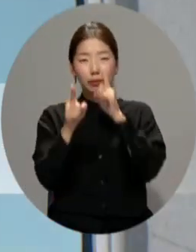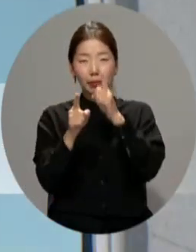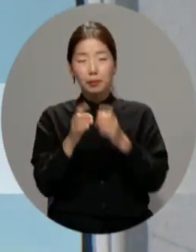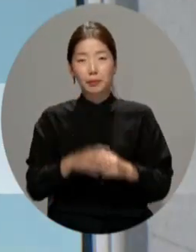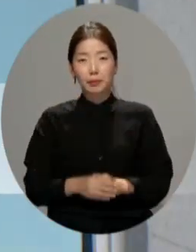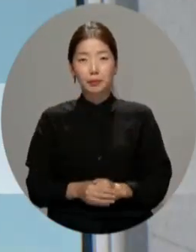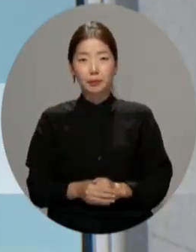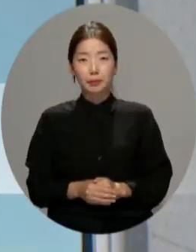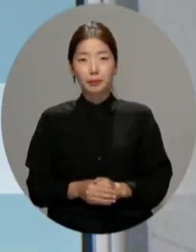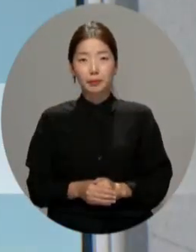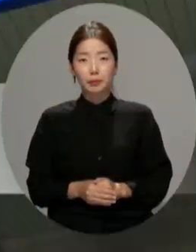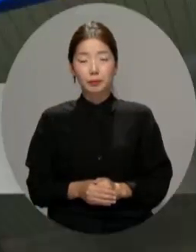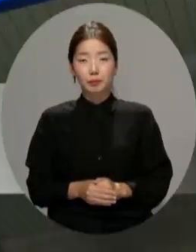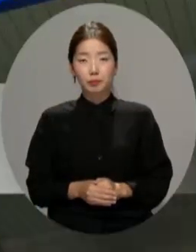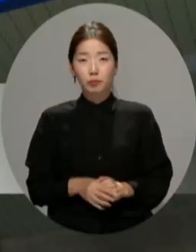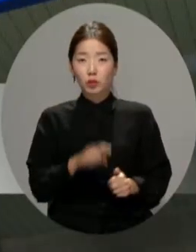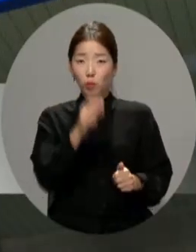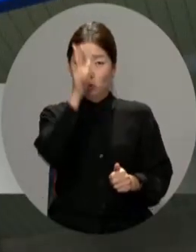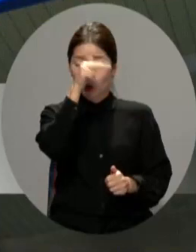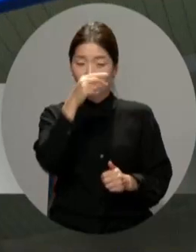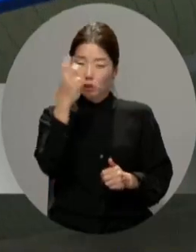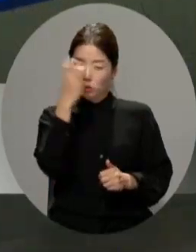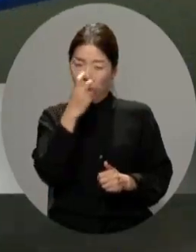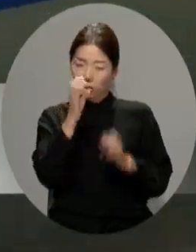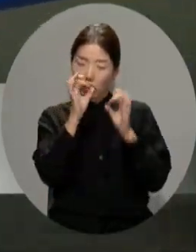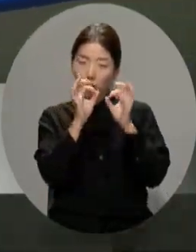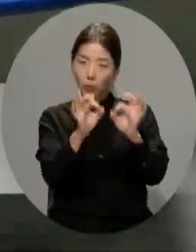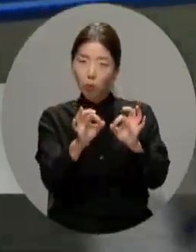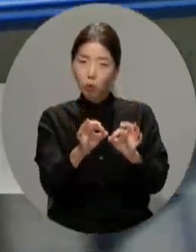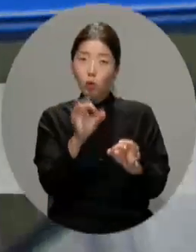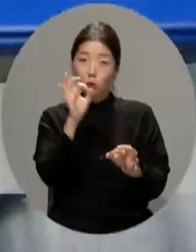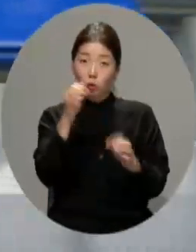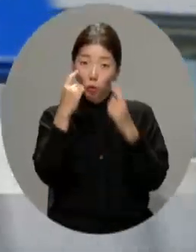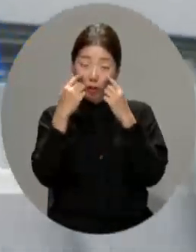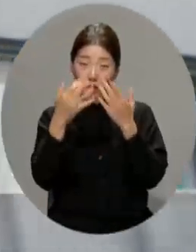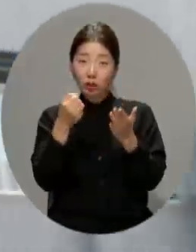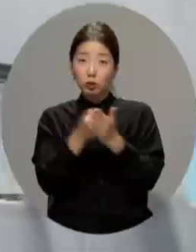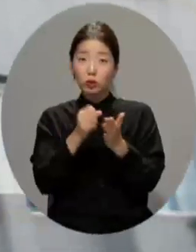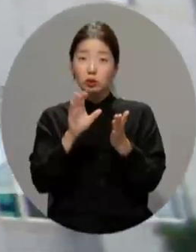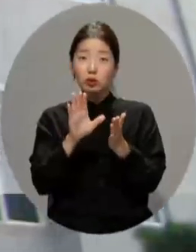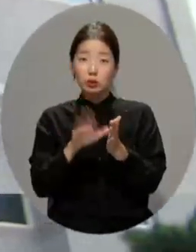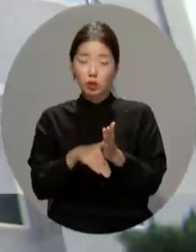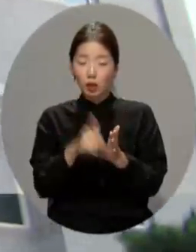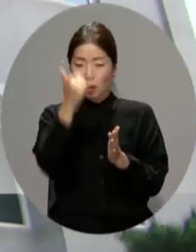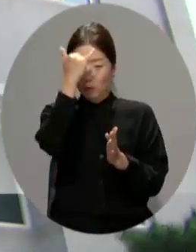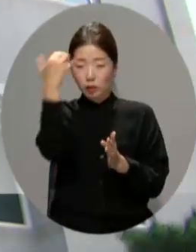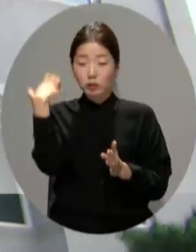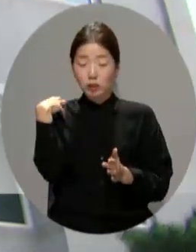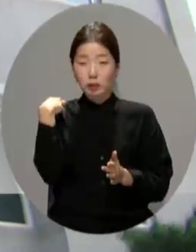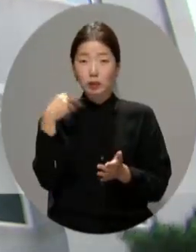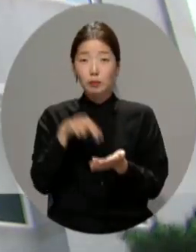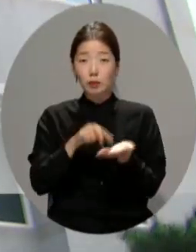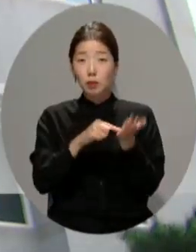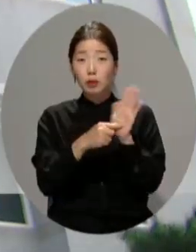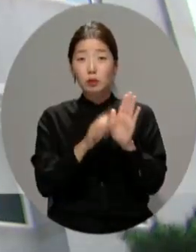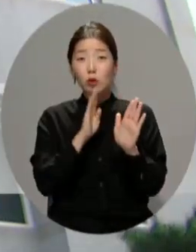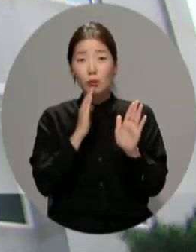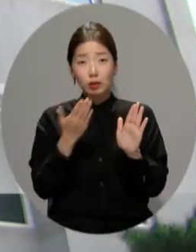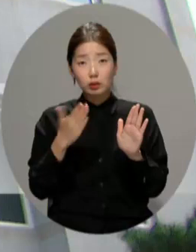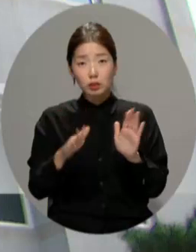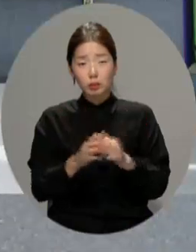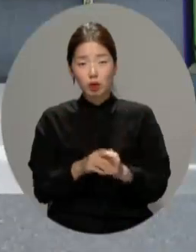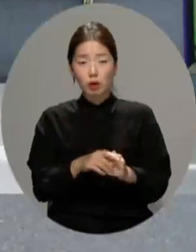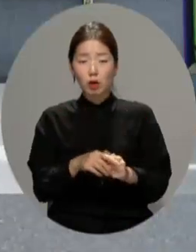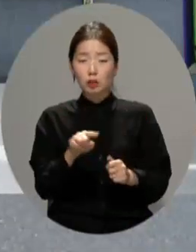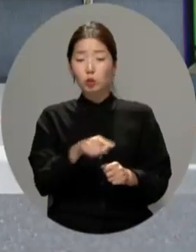제출했습니다 금고측은 경찰수사를 지켜본 뒤 피해금액이 확정되면 도의적인 책임을 지겠다는 입장인데